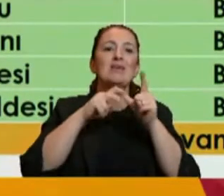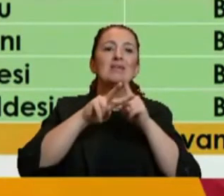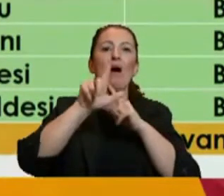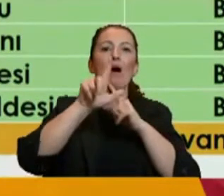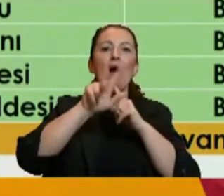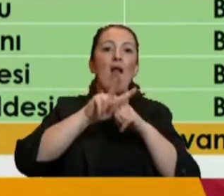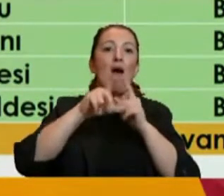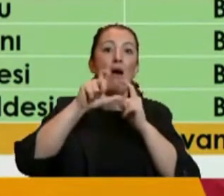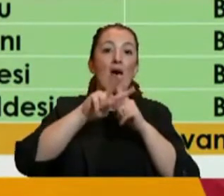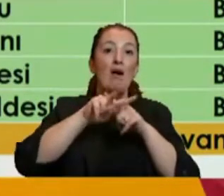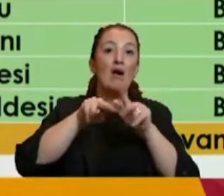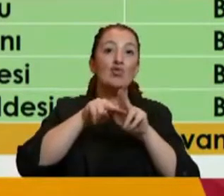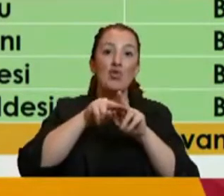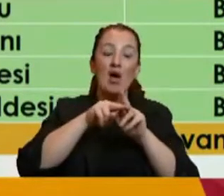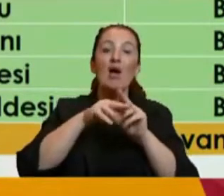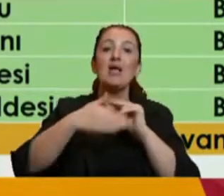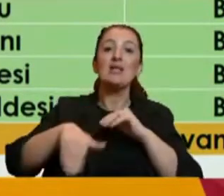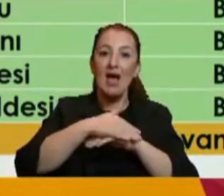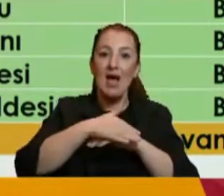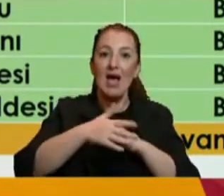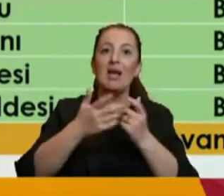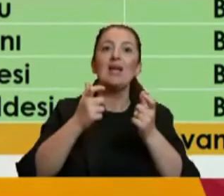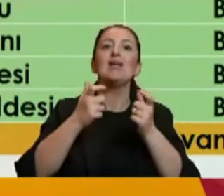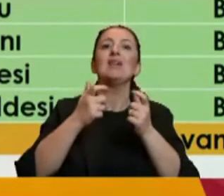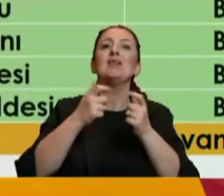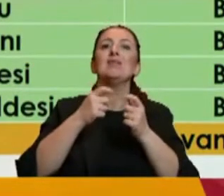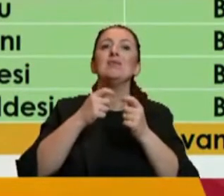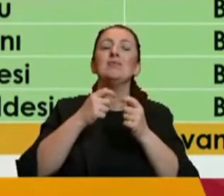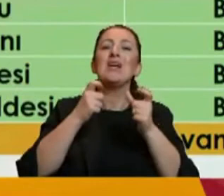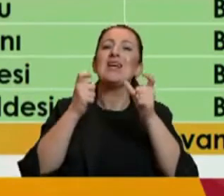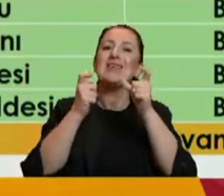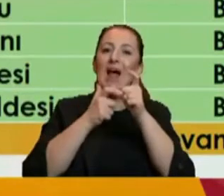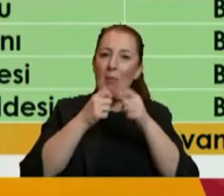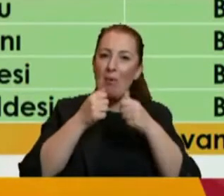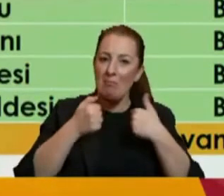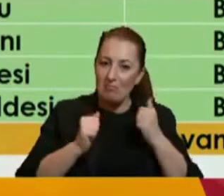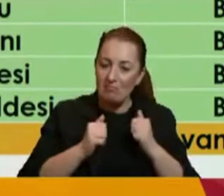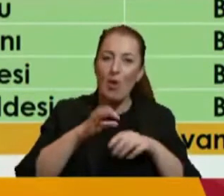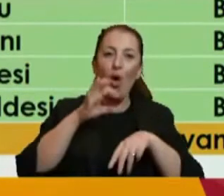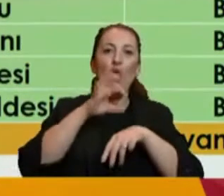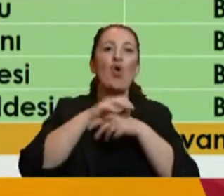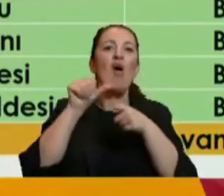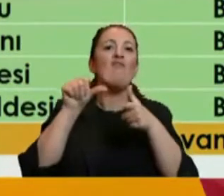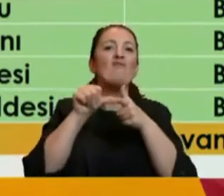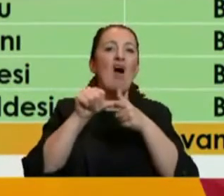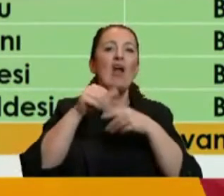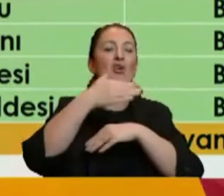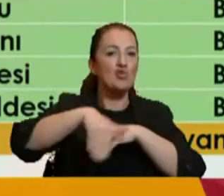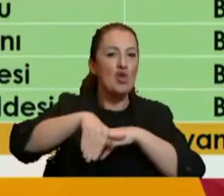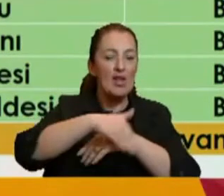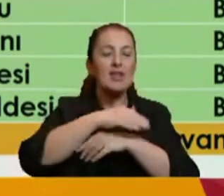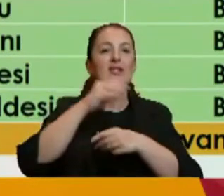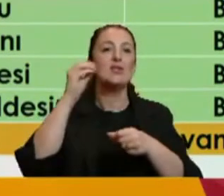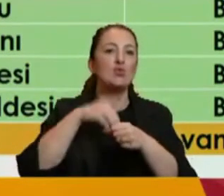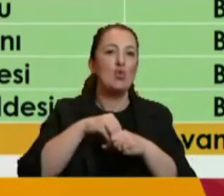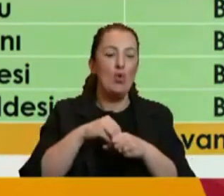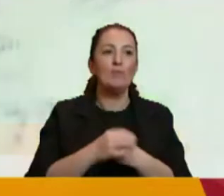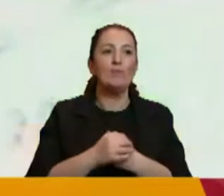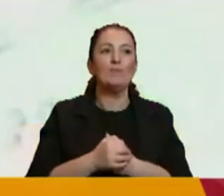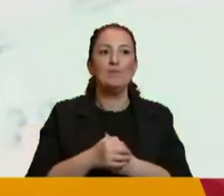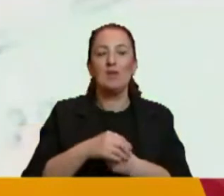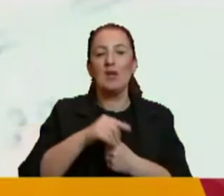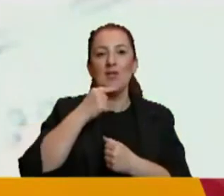yolu Ahmediye Meydanı selman-ı Pak Caddesi Dr Fahri Atabey Caddesi bittigi